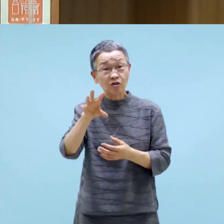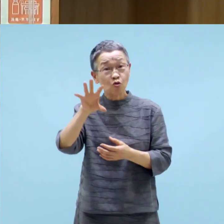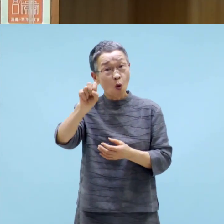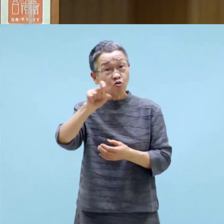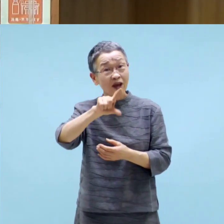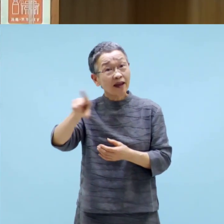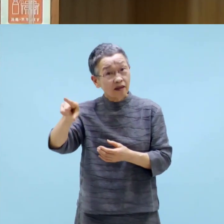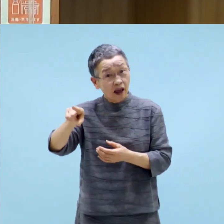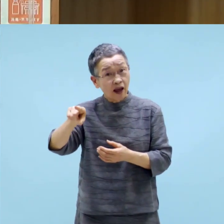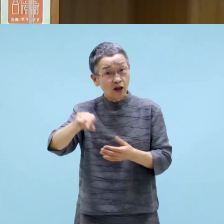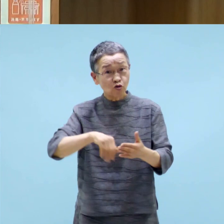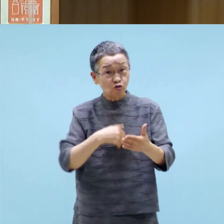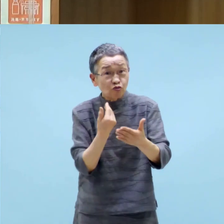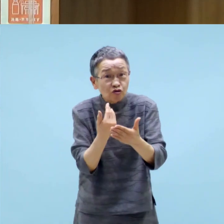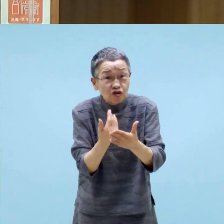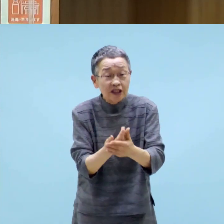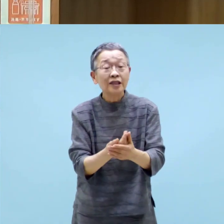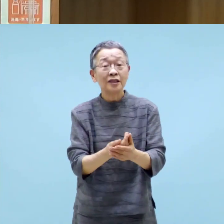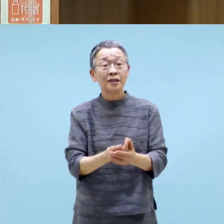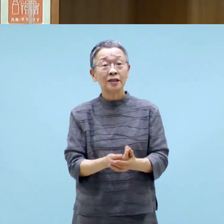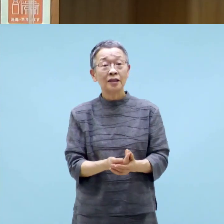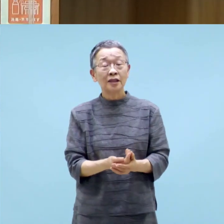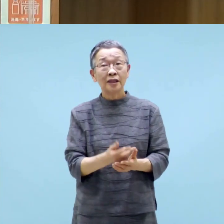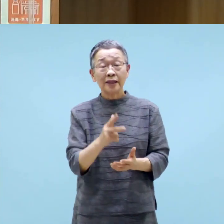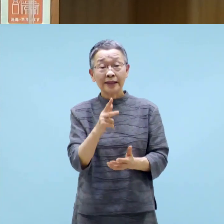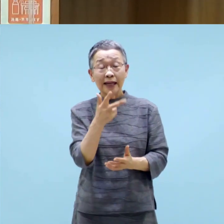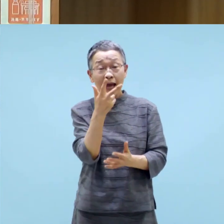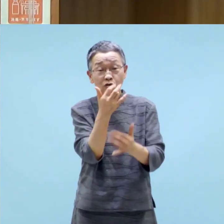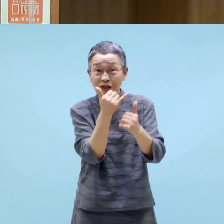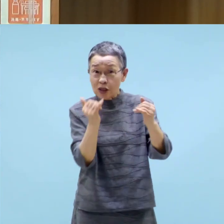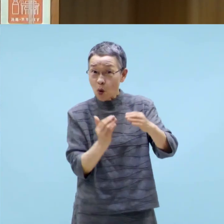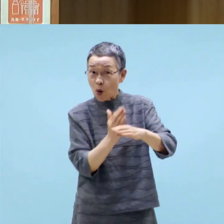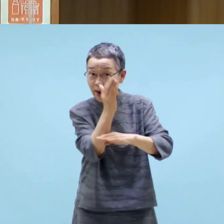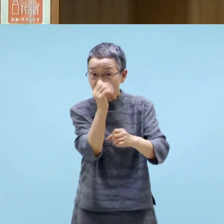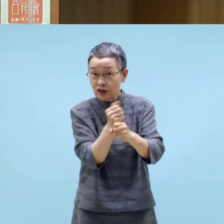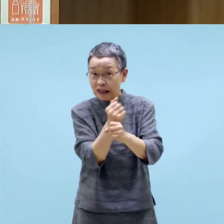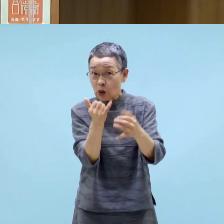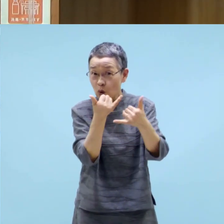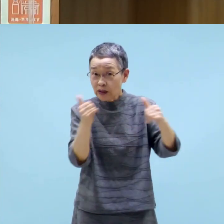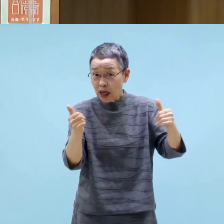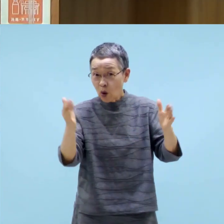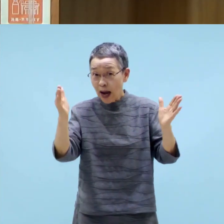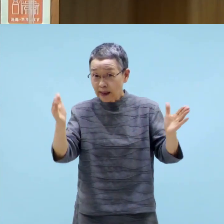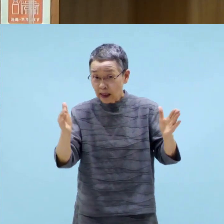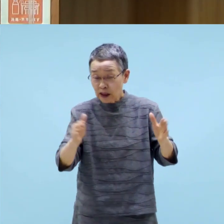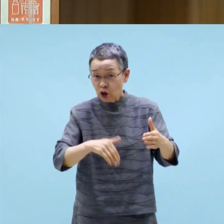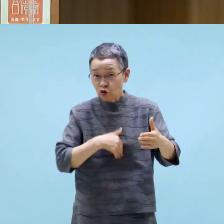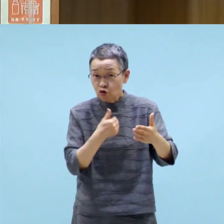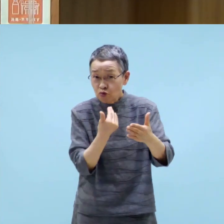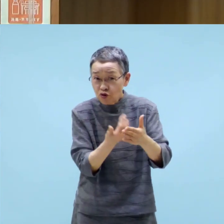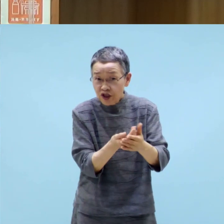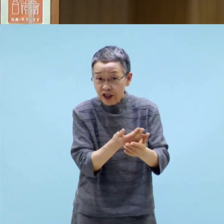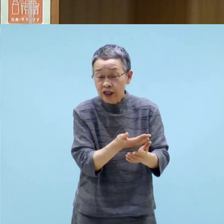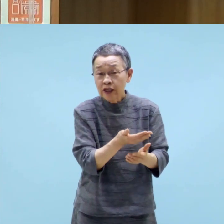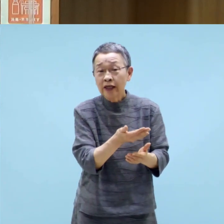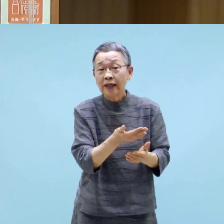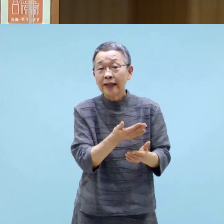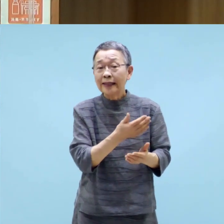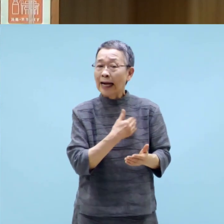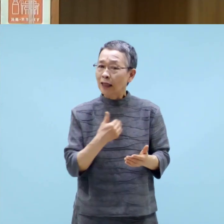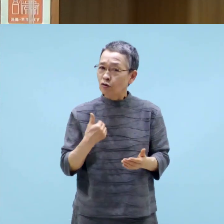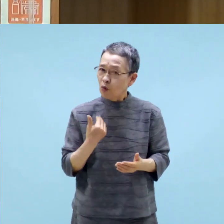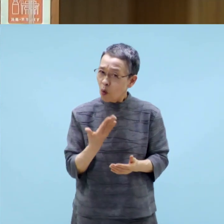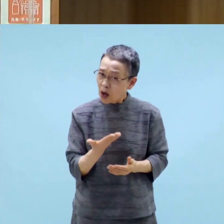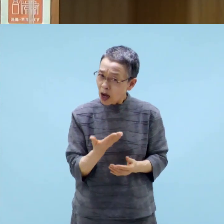その需要を700件を超える事業者の間で十分に足りるものなのかということと、あとは